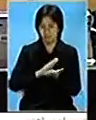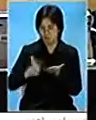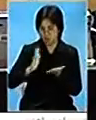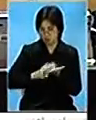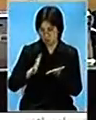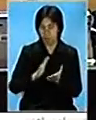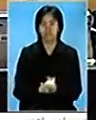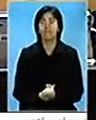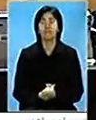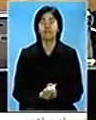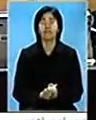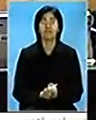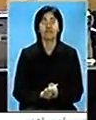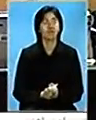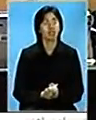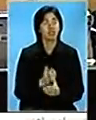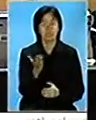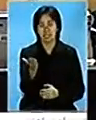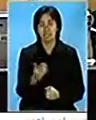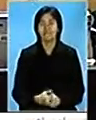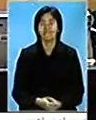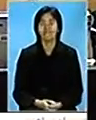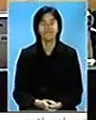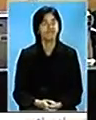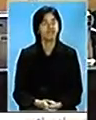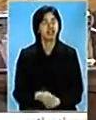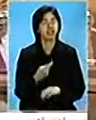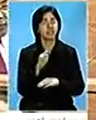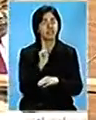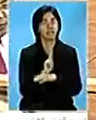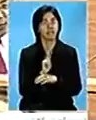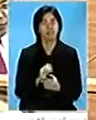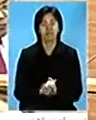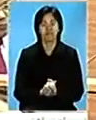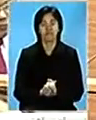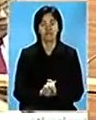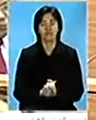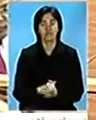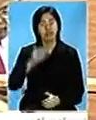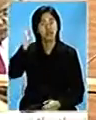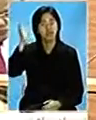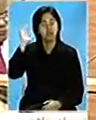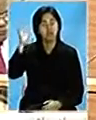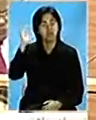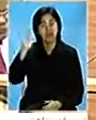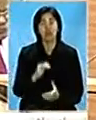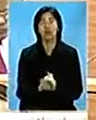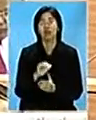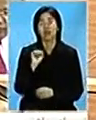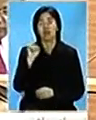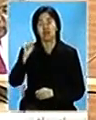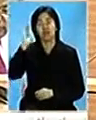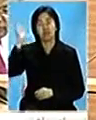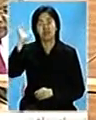ครับอย่างนี้เชิญประท้วงครับ ครับท่านประธานครับการอภิปรายของผู้อภิปรายน